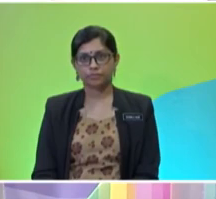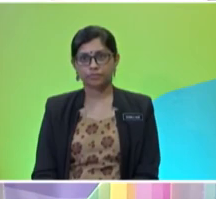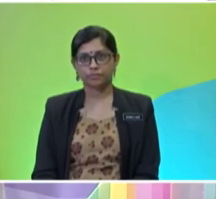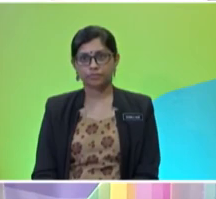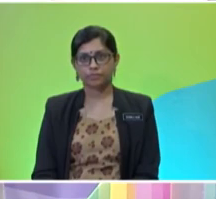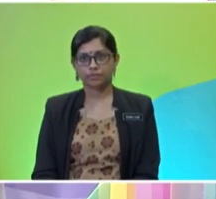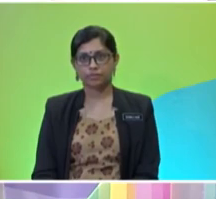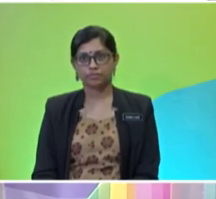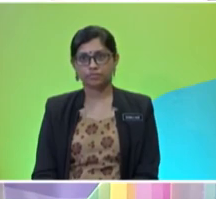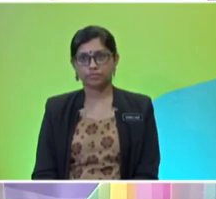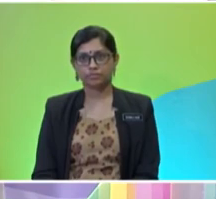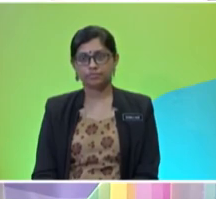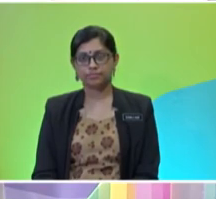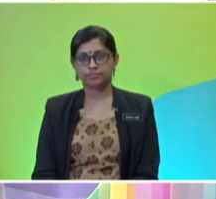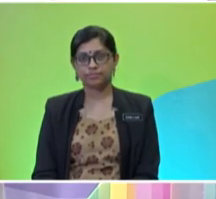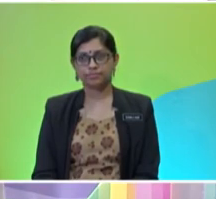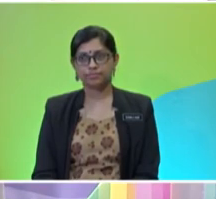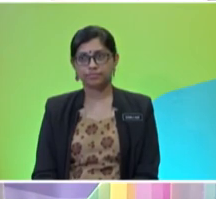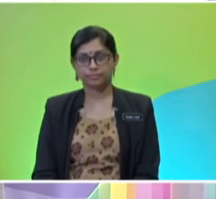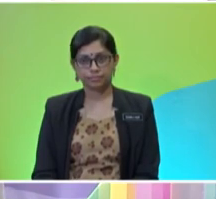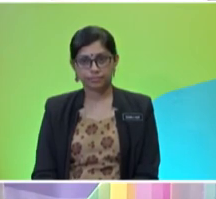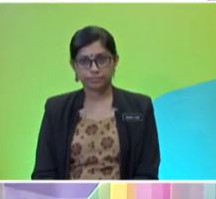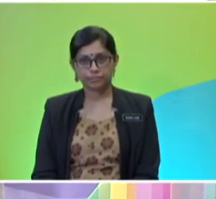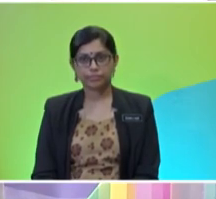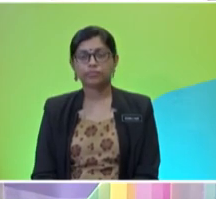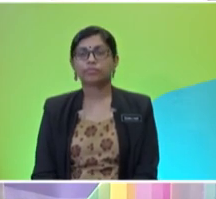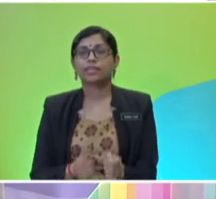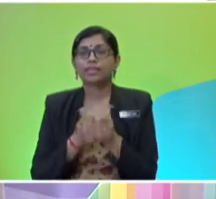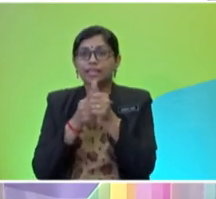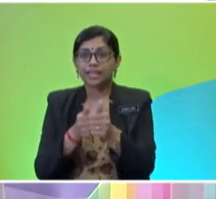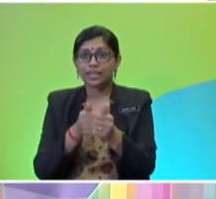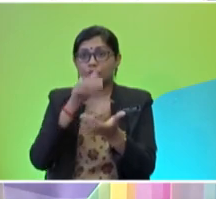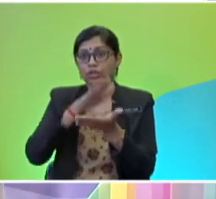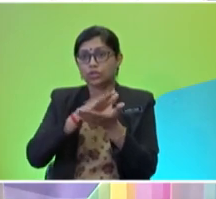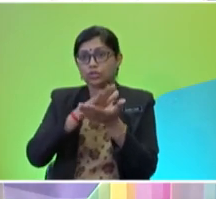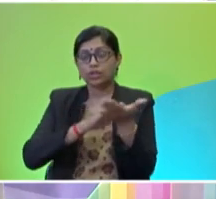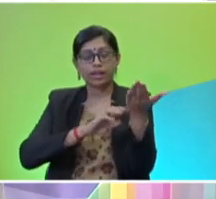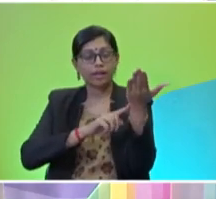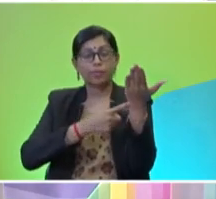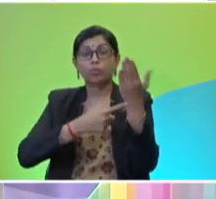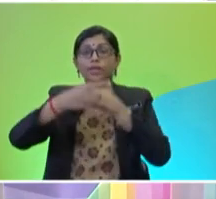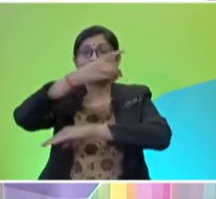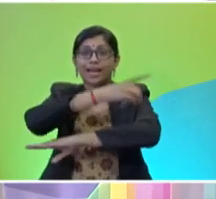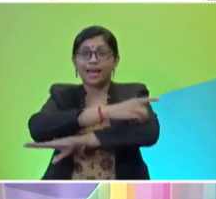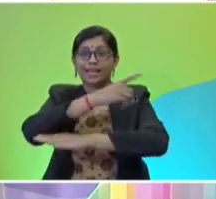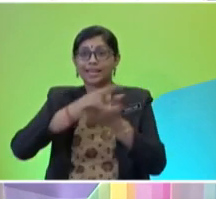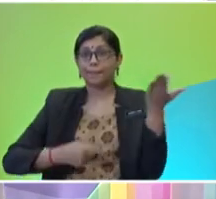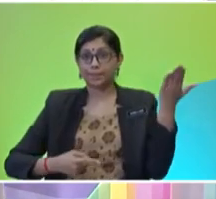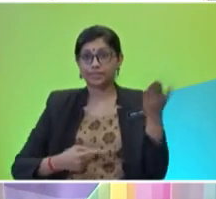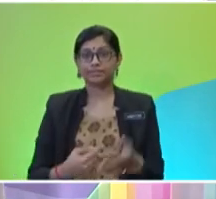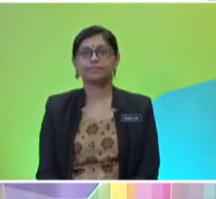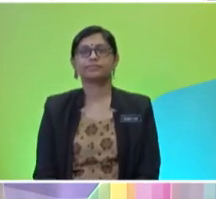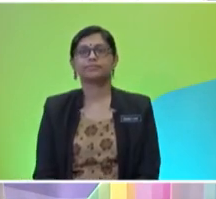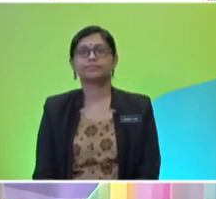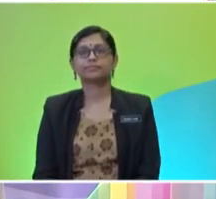kumpulan A yang sekolah bermula hari Ahad. Kita pakai hari Ahad tu mesti baju